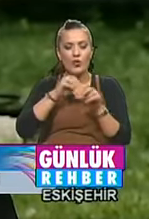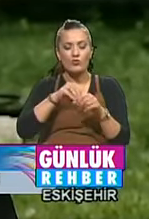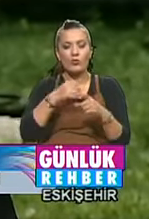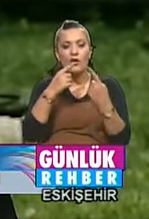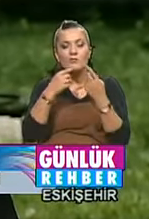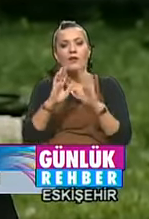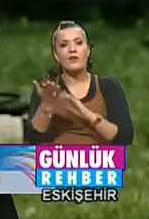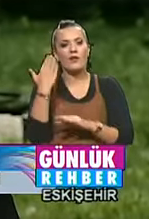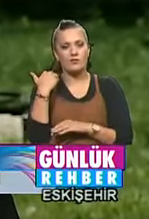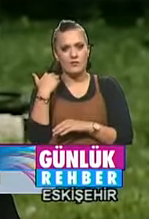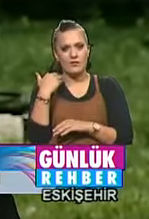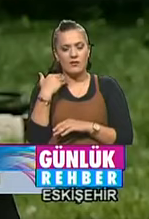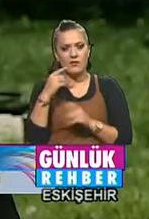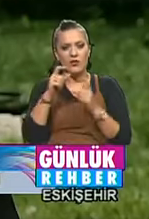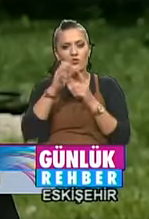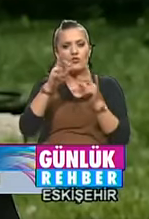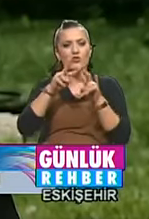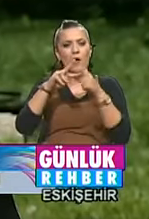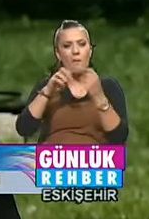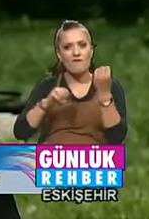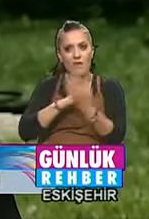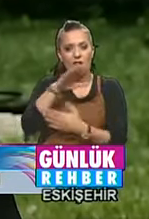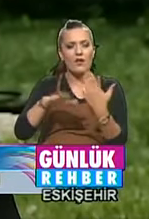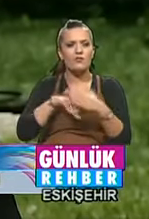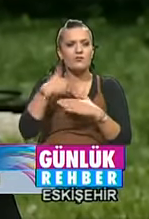evvel Soma felaketinden sonra